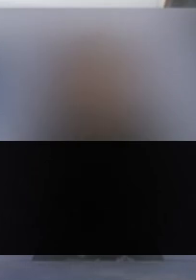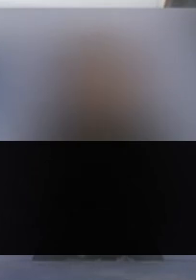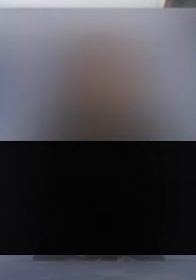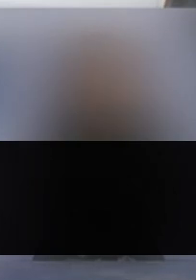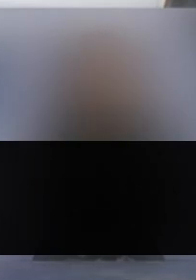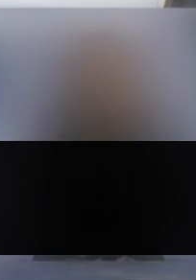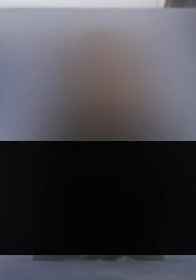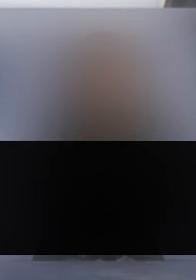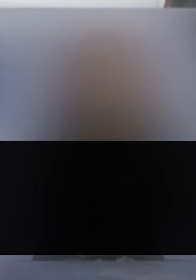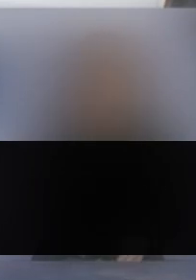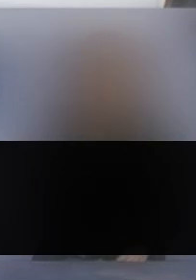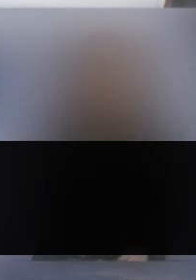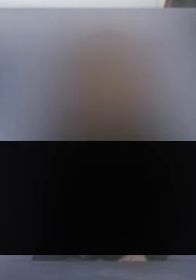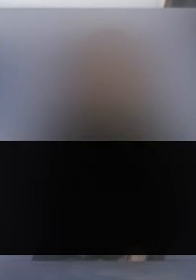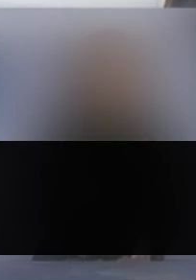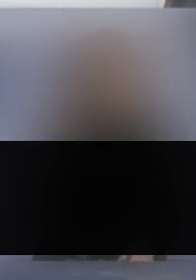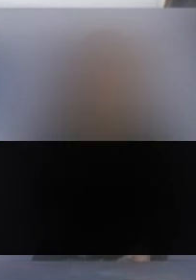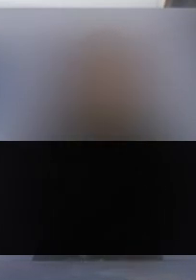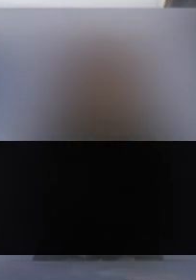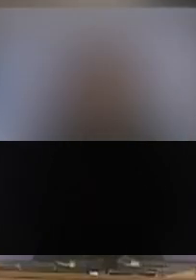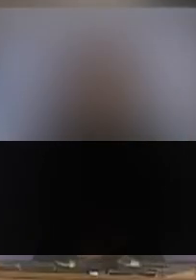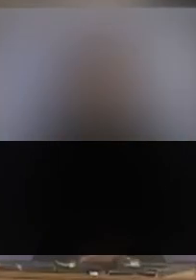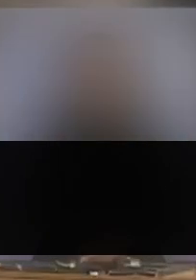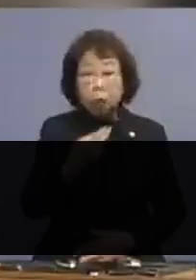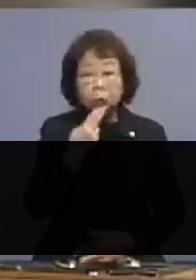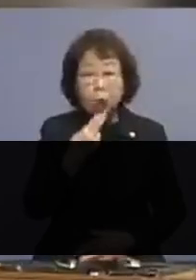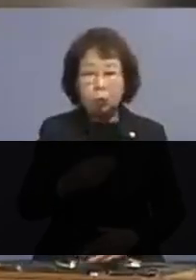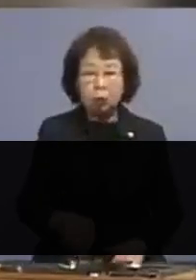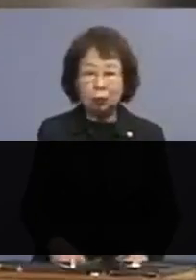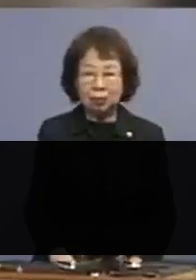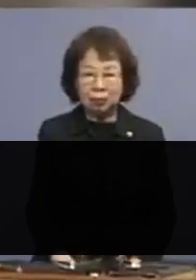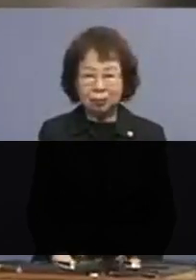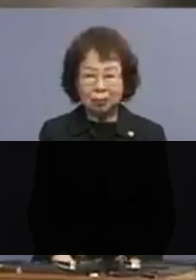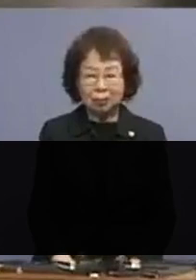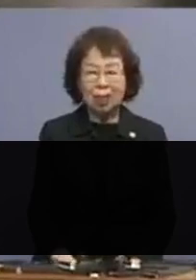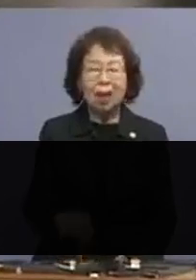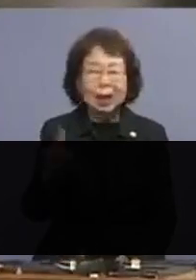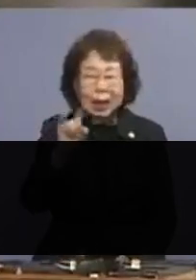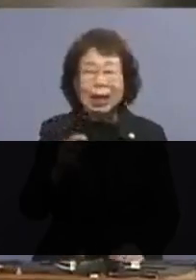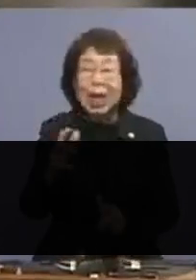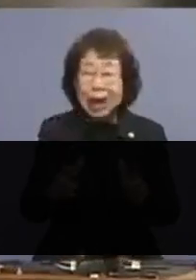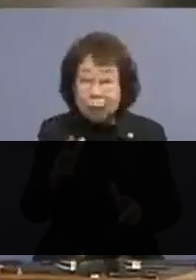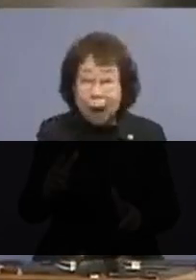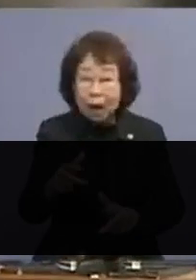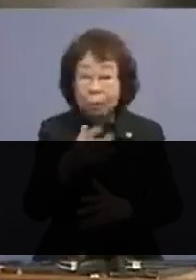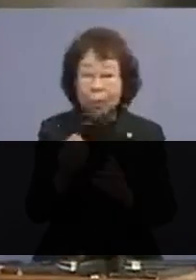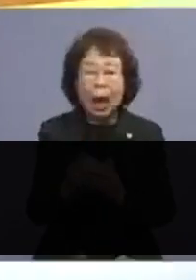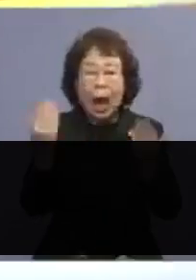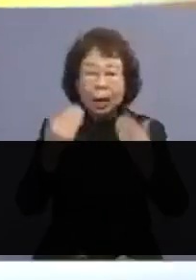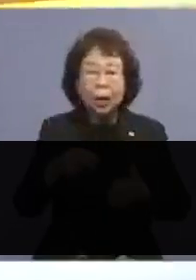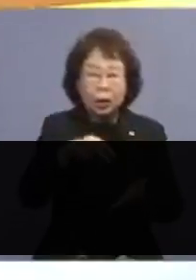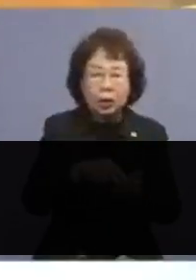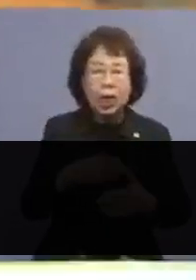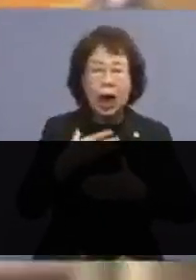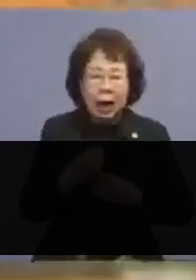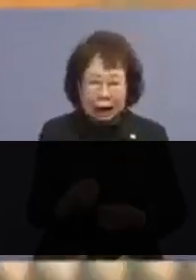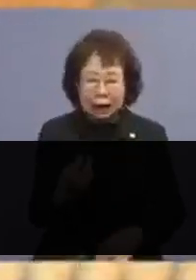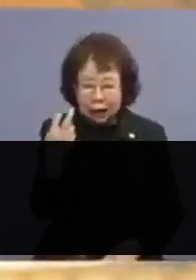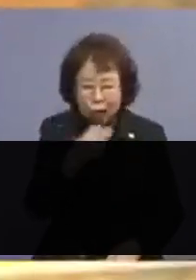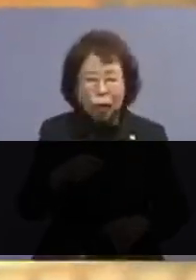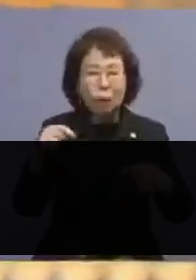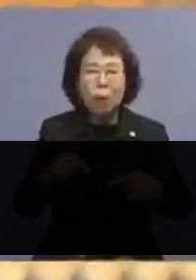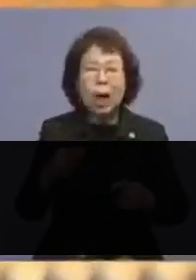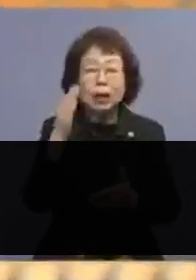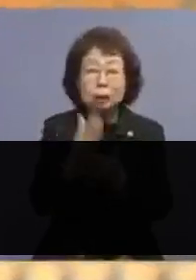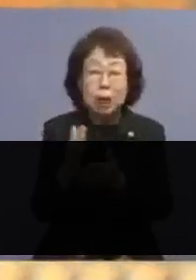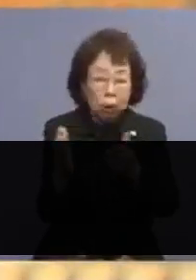하였고 했는데 아무 응답이 없었습니다 HDC 현대산업개발은 학교측과 안전 진단을 논의하는